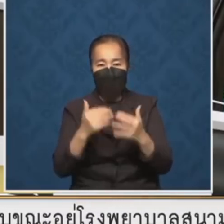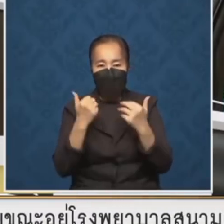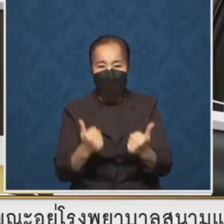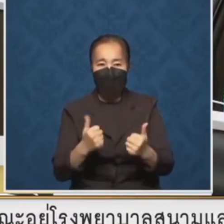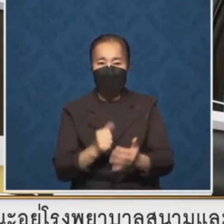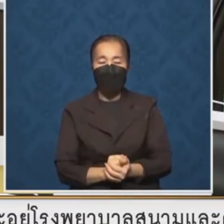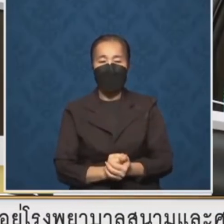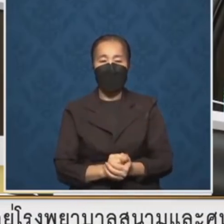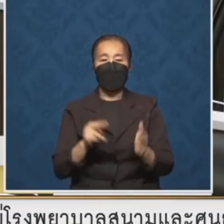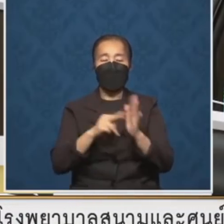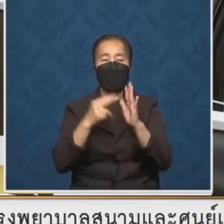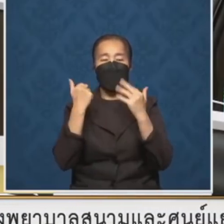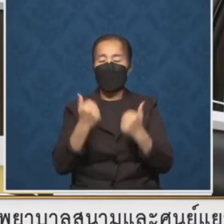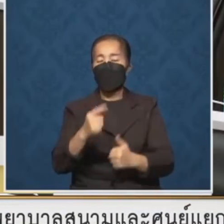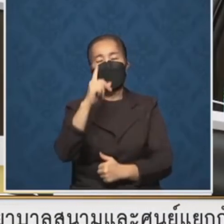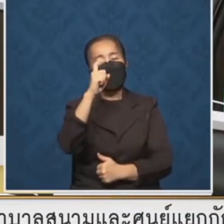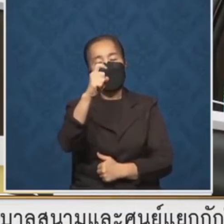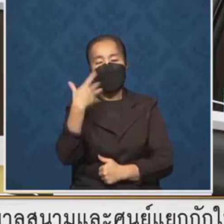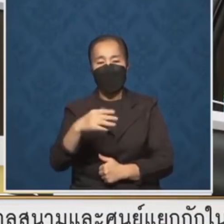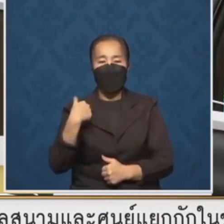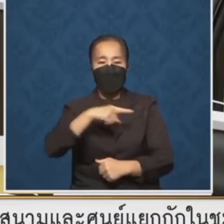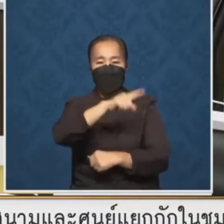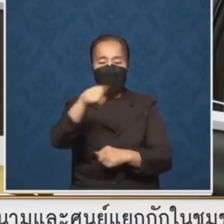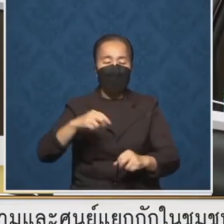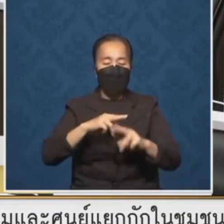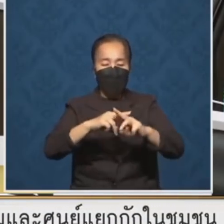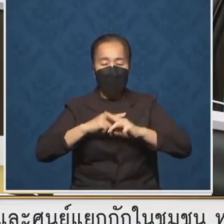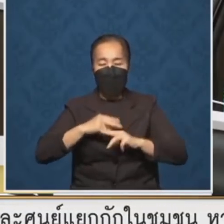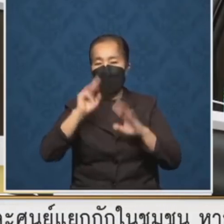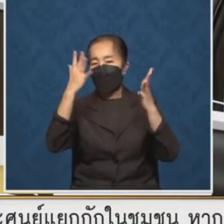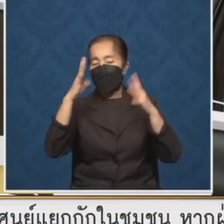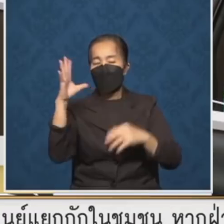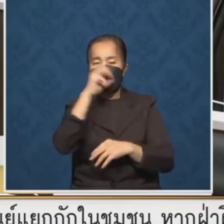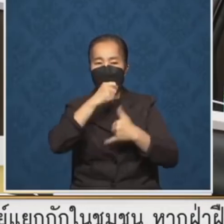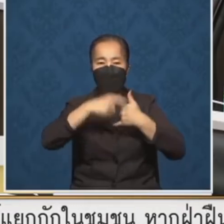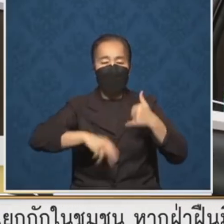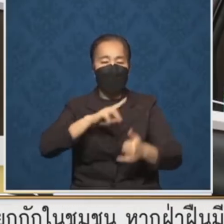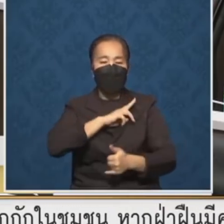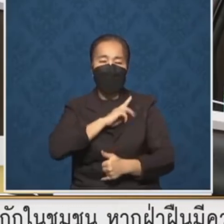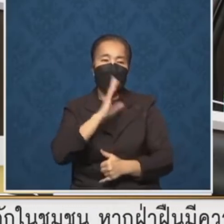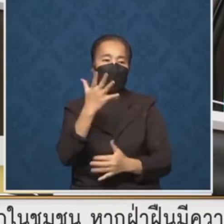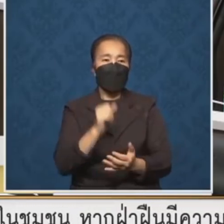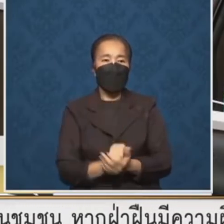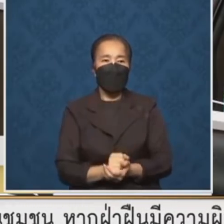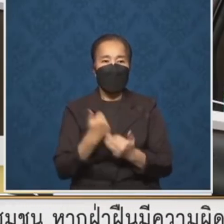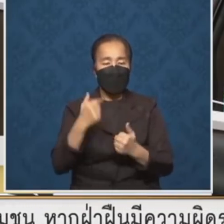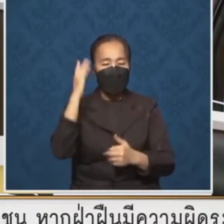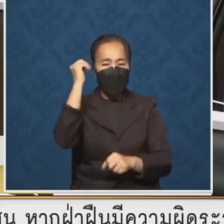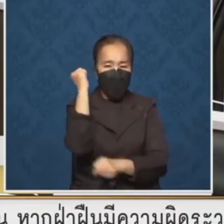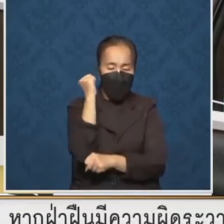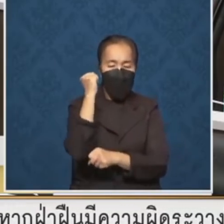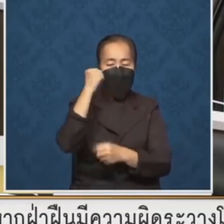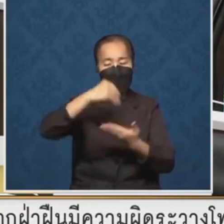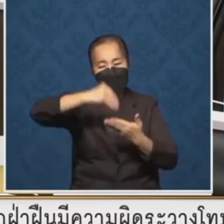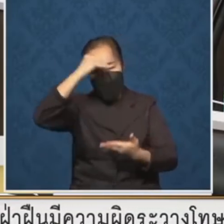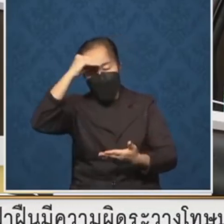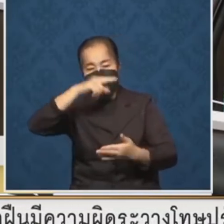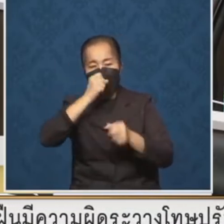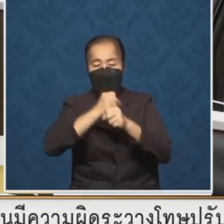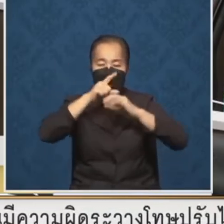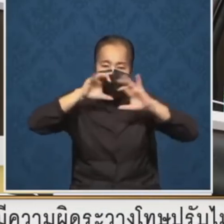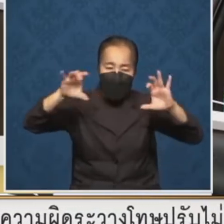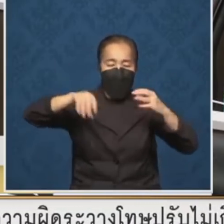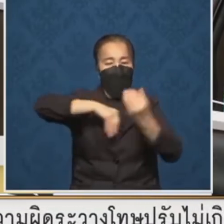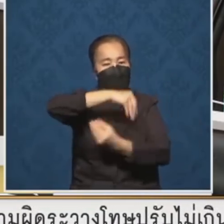ไม่เหลือแล้วครับความปลอดภัยความเป็นส่วนตัวในประเทศนี้ไม่ว่าเราจะยากดีมีจนเป็นนักเรียนนักศึกษาข้าราชการนักธุ